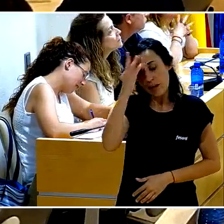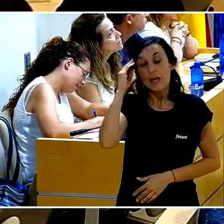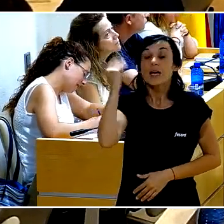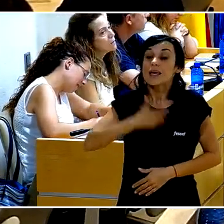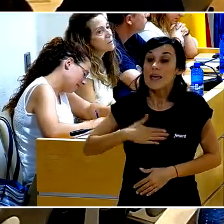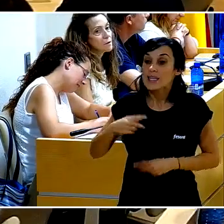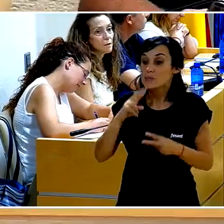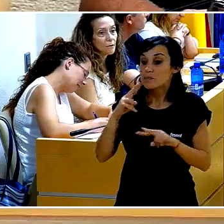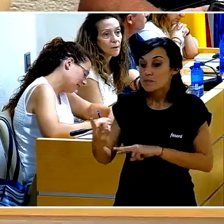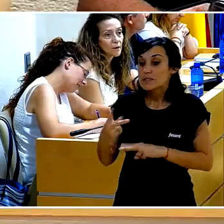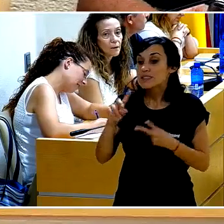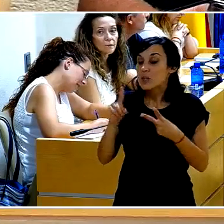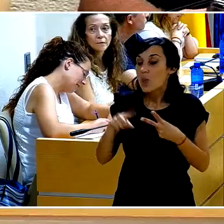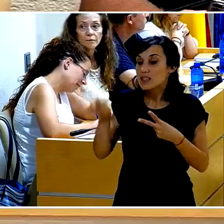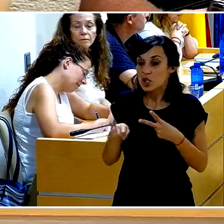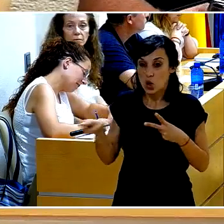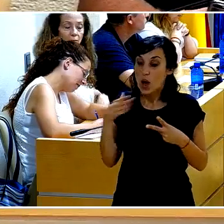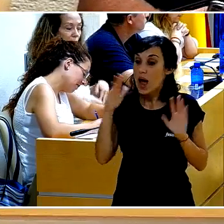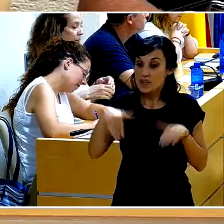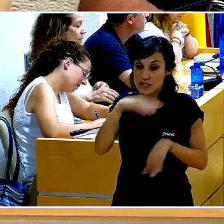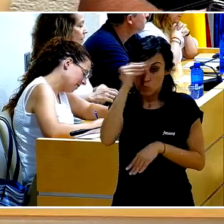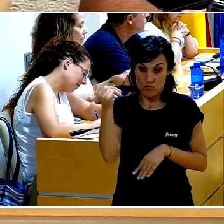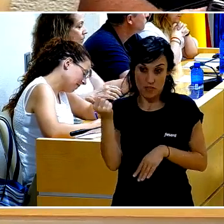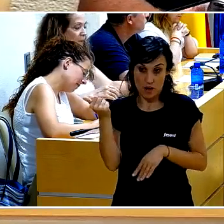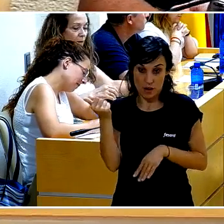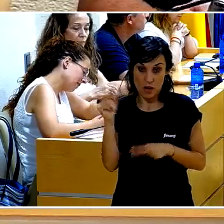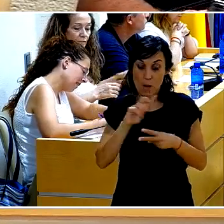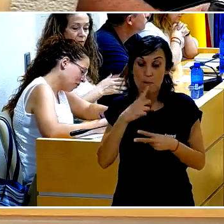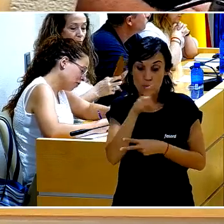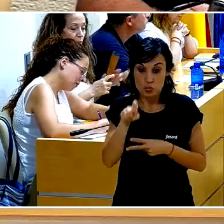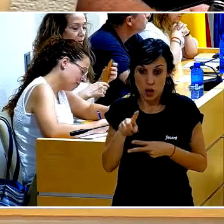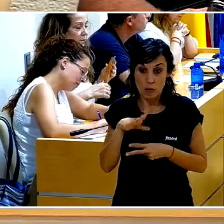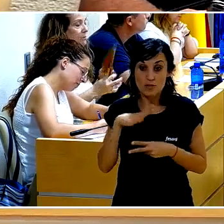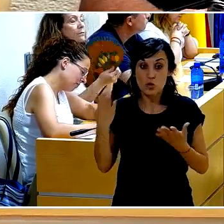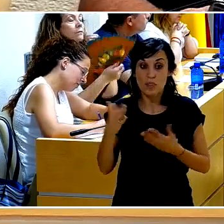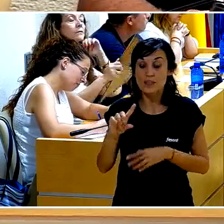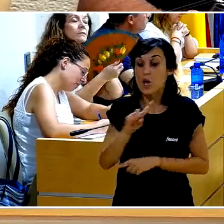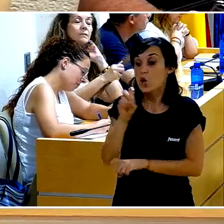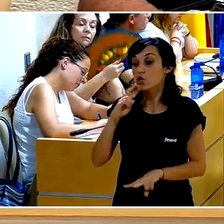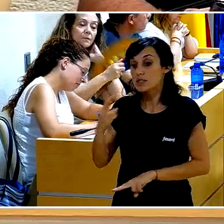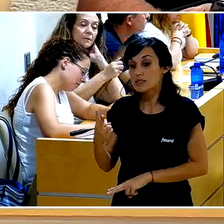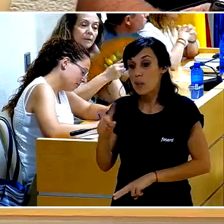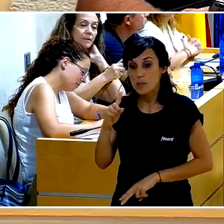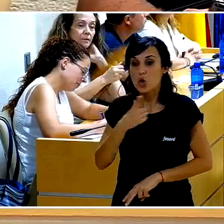o no vol que li contesti la segona pregunta? Perquè si no, al final se m'oblidarà inclús quina ha sigut. Vale. Abans de contestar-li, sí que